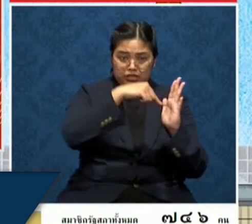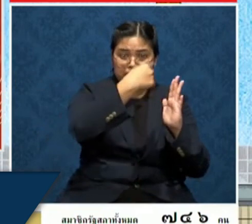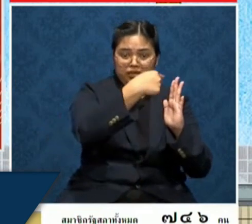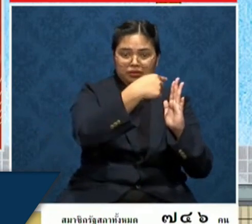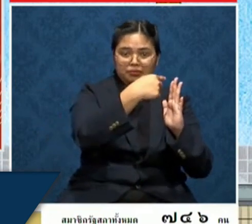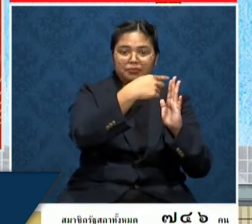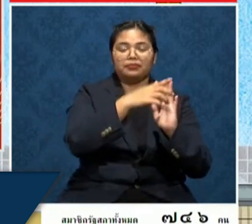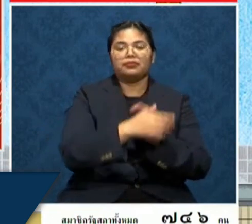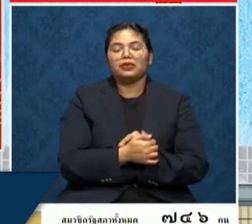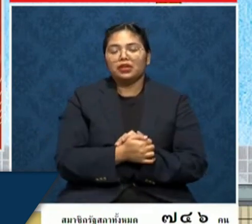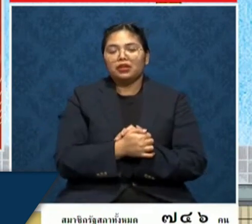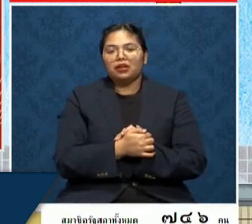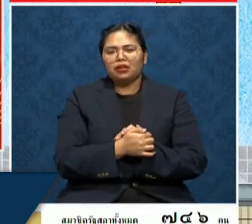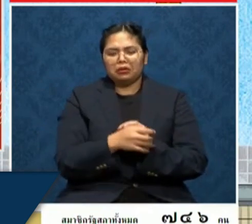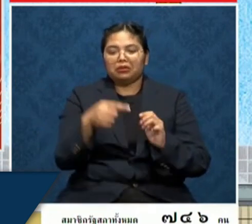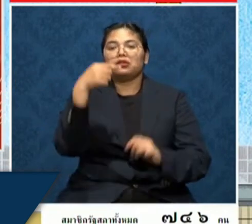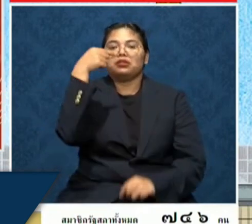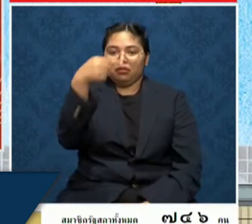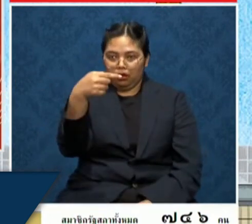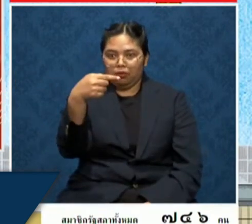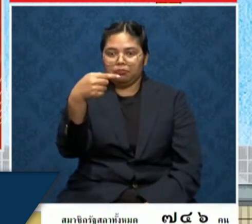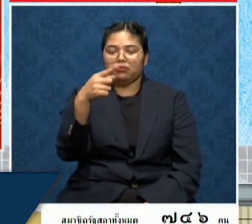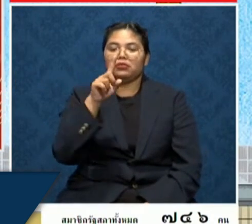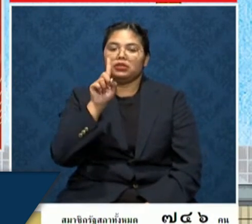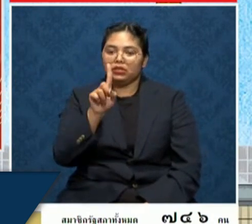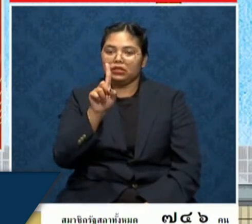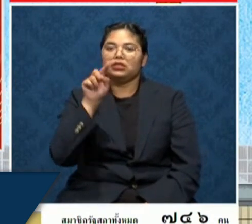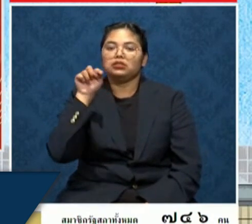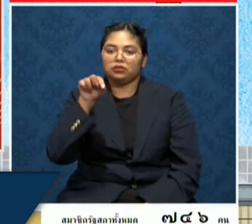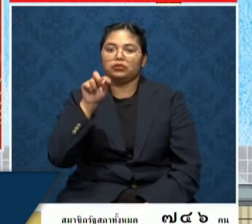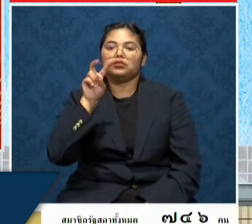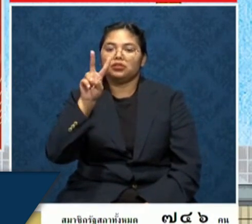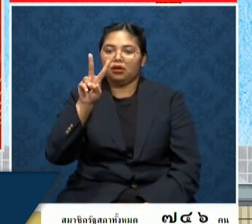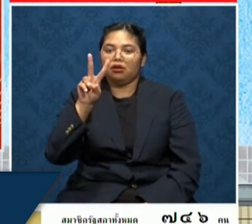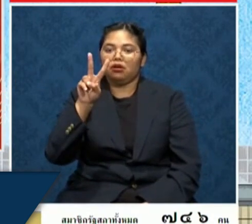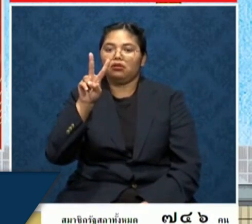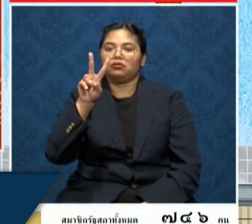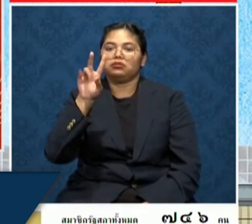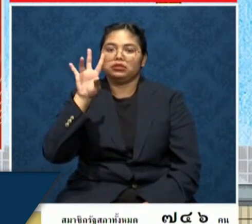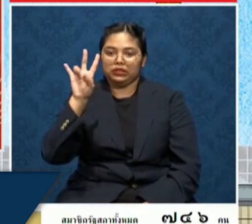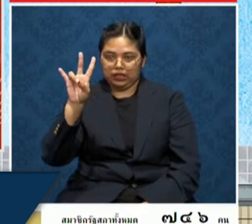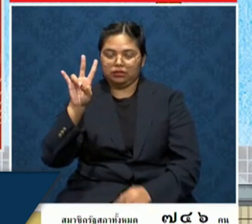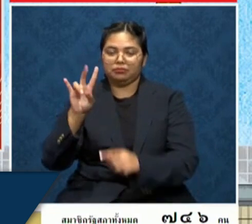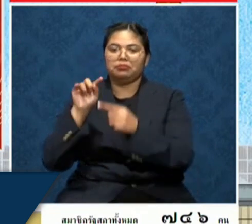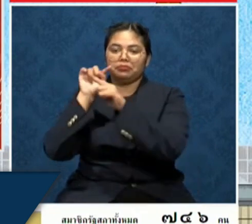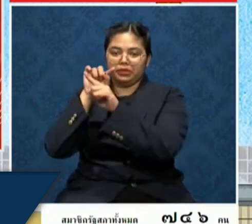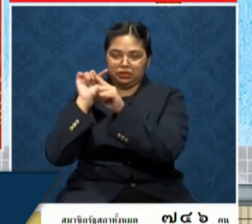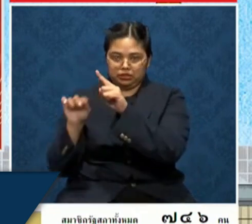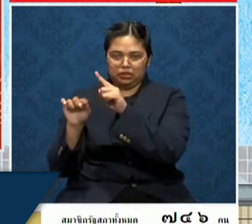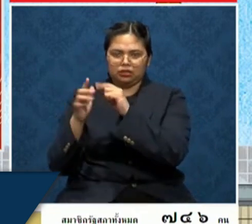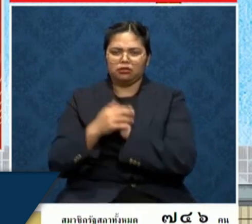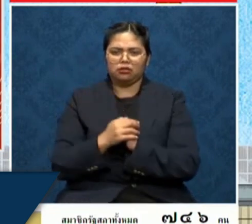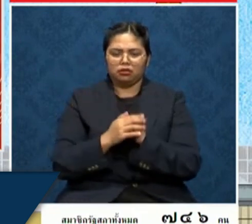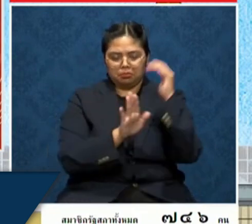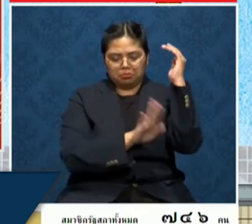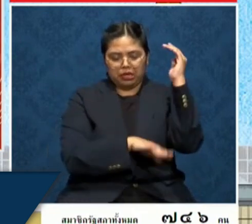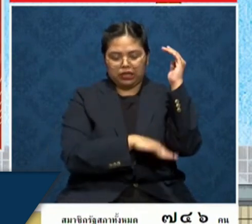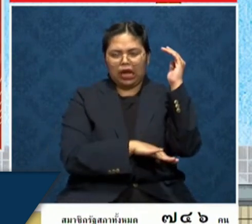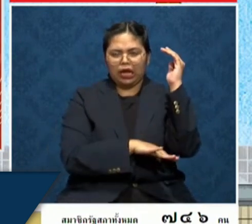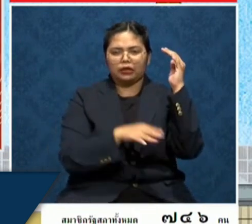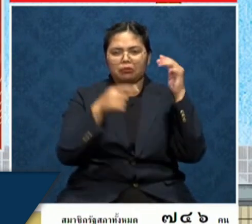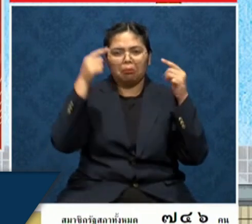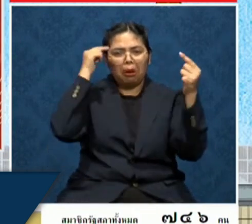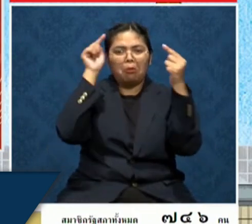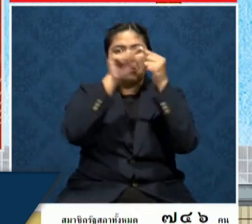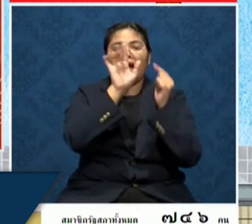นอกจากไม่เพิ่มยังติดลบ 1.27% ระเบียงเศรษฐกิจภาคใต้ตั้งเป้า 5% ทำ